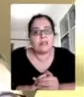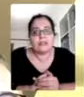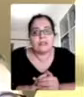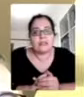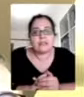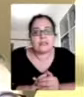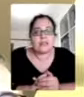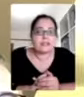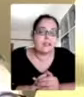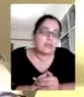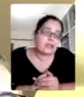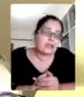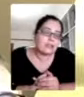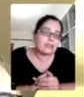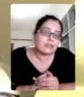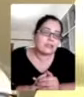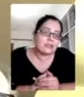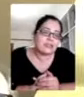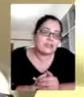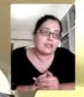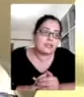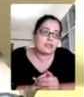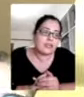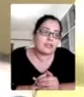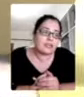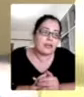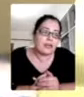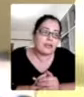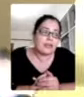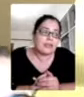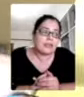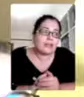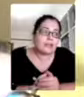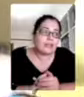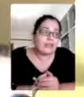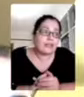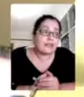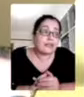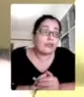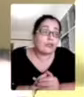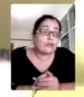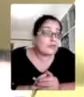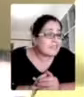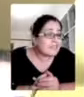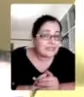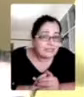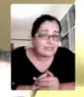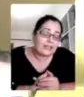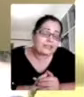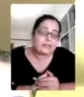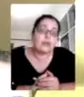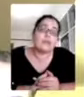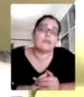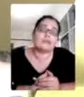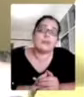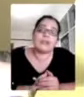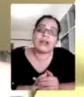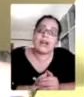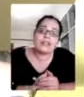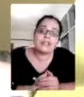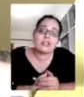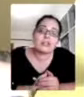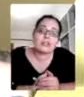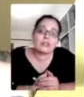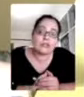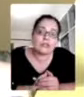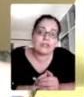rağmen tam tersi daha serin içim aldım. Ama şu var, doldurma sıkılığın farklı olmak durumunda.